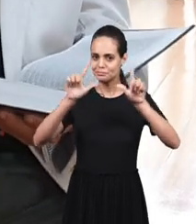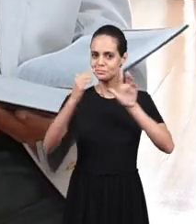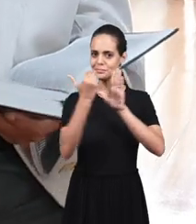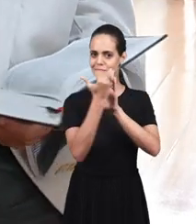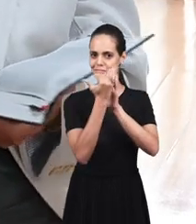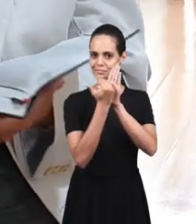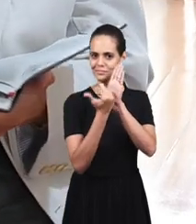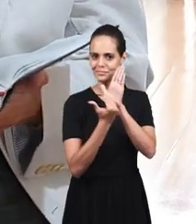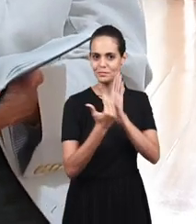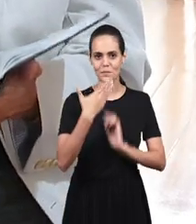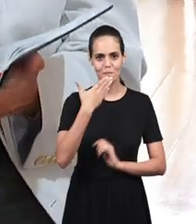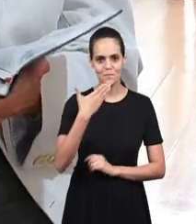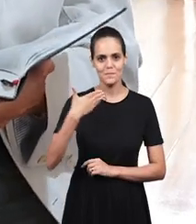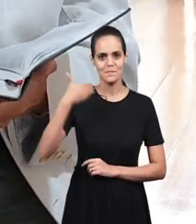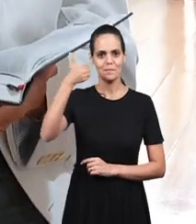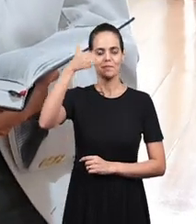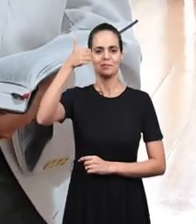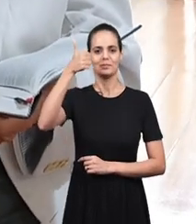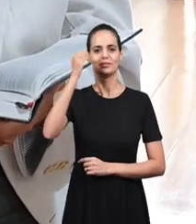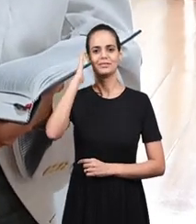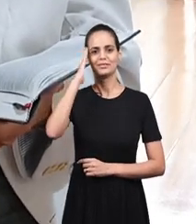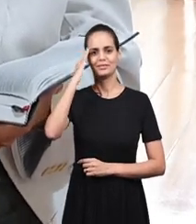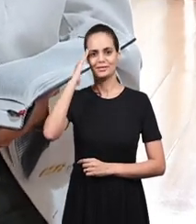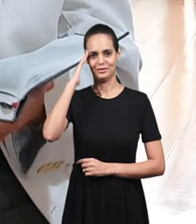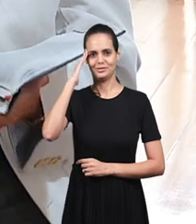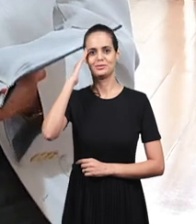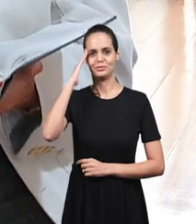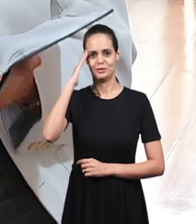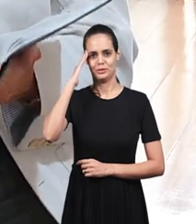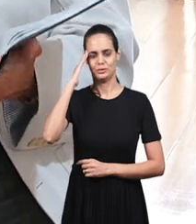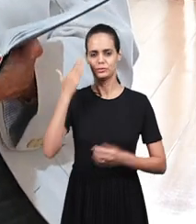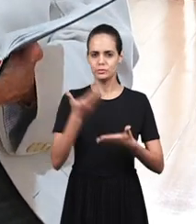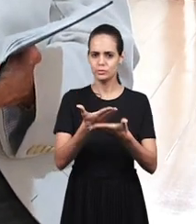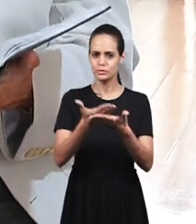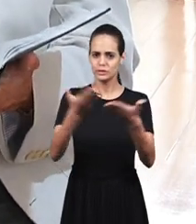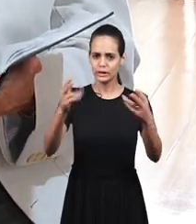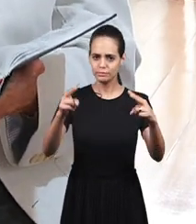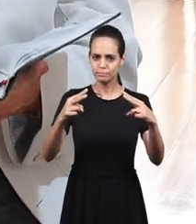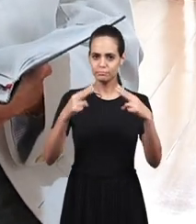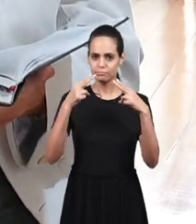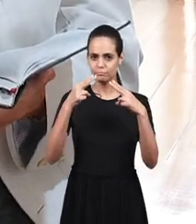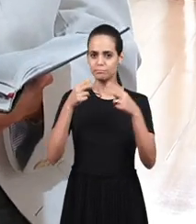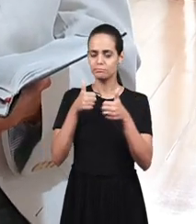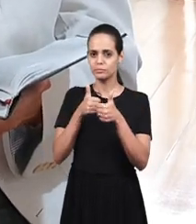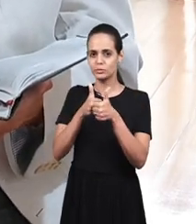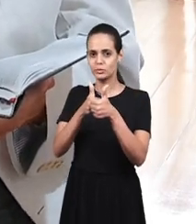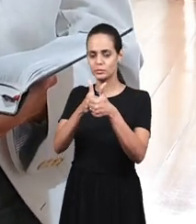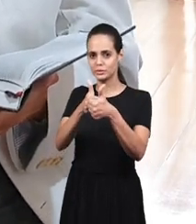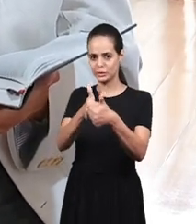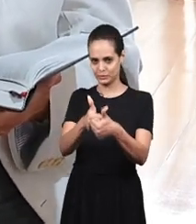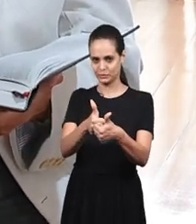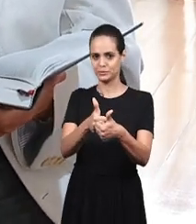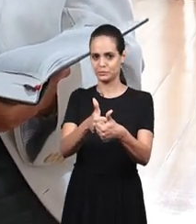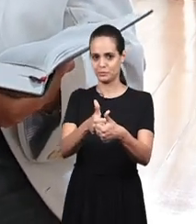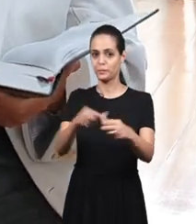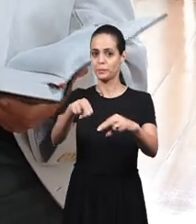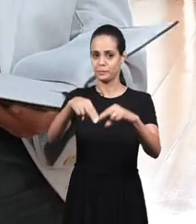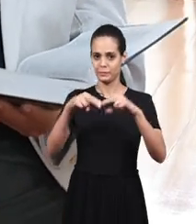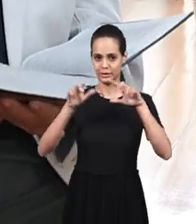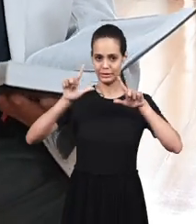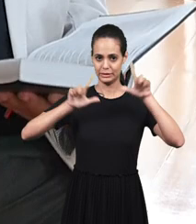tout ce qui sera fait dans nos programmes afin d'avoir une